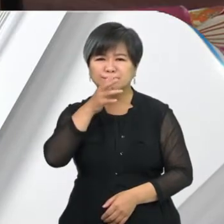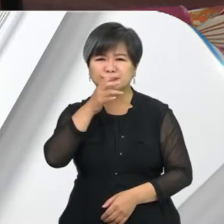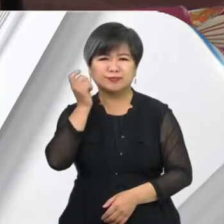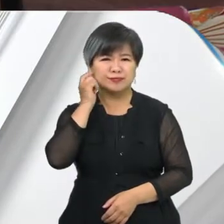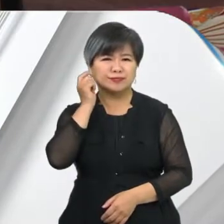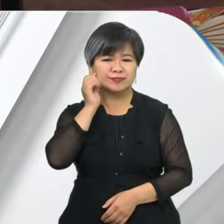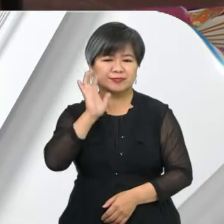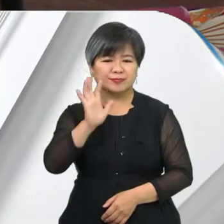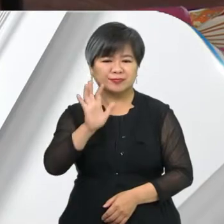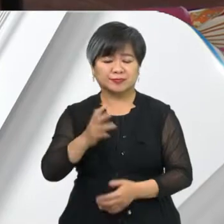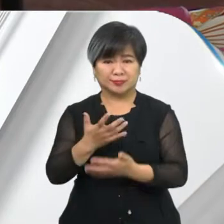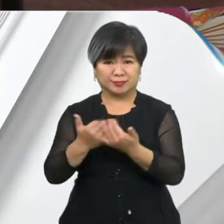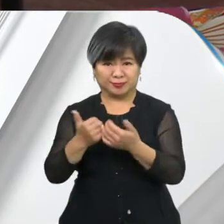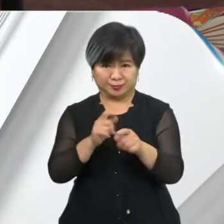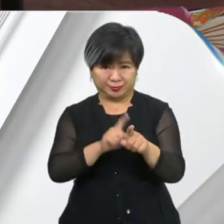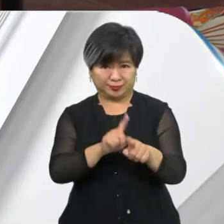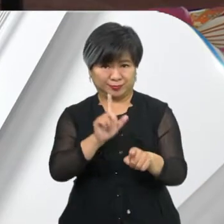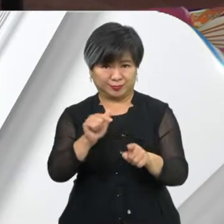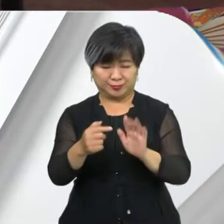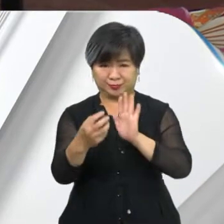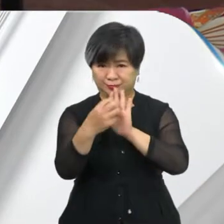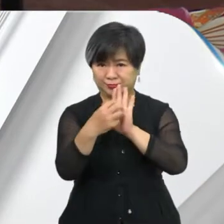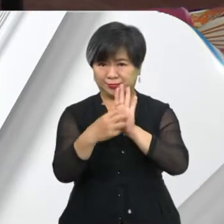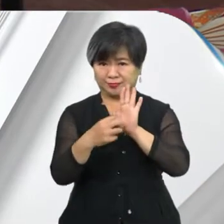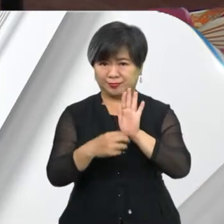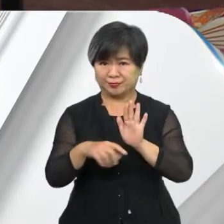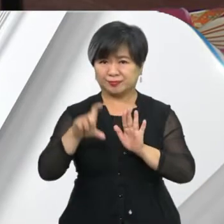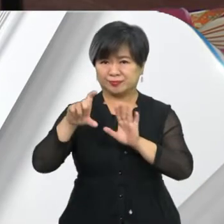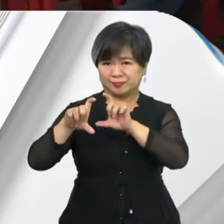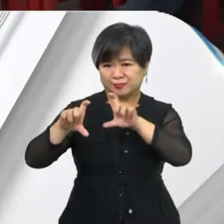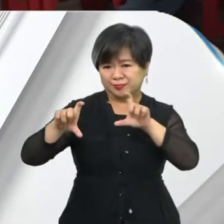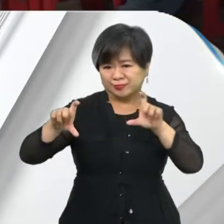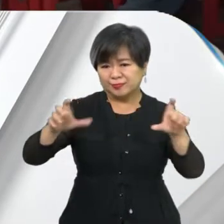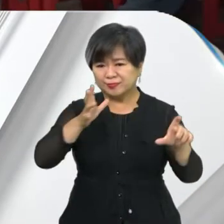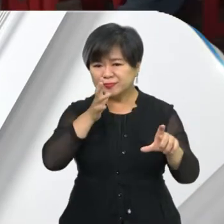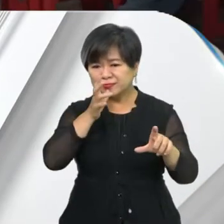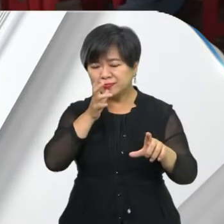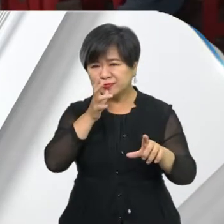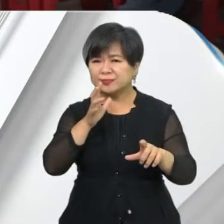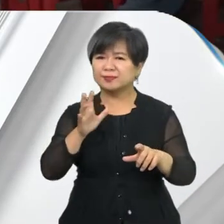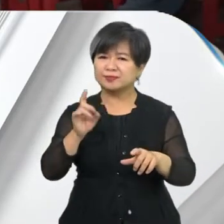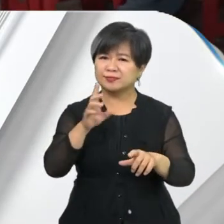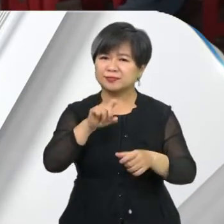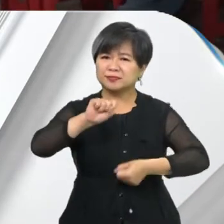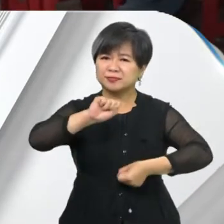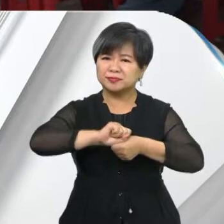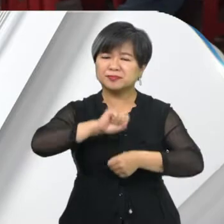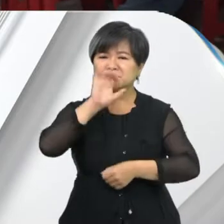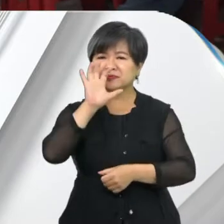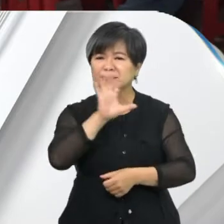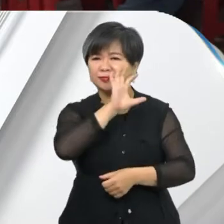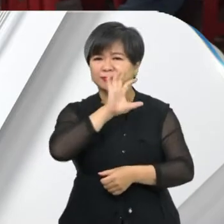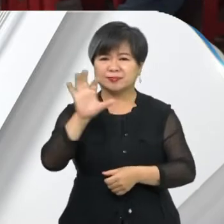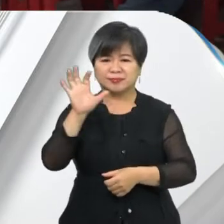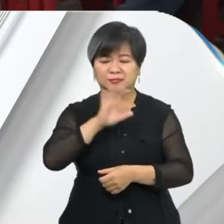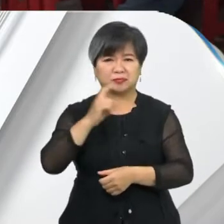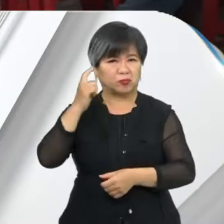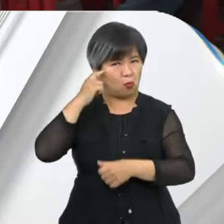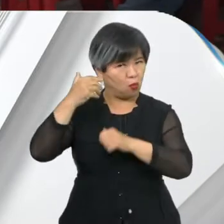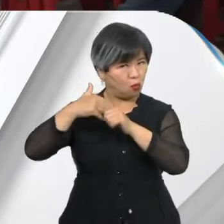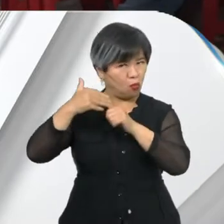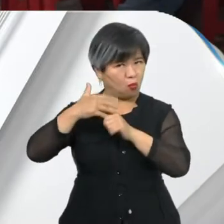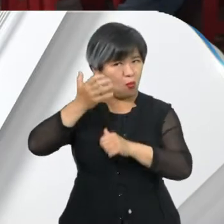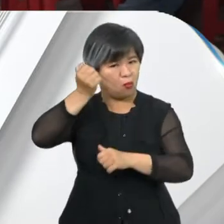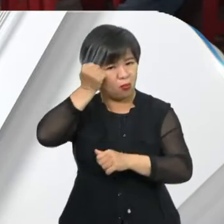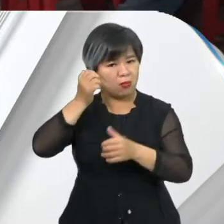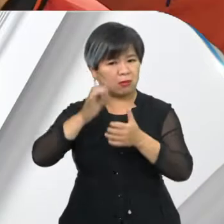好人田健先生一时一记头光卡，有时还要用唱歌加深印象。因为了解好人，开始